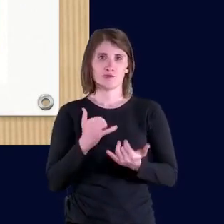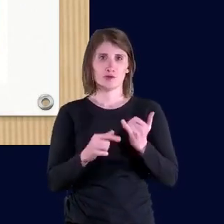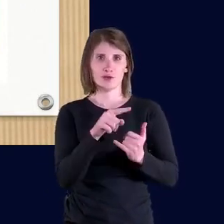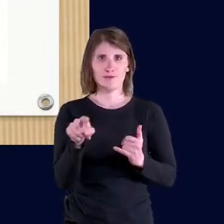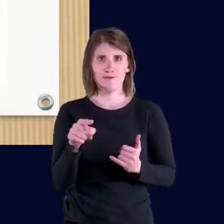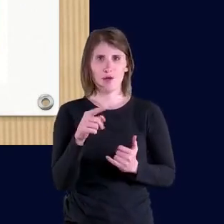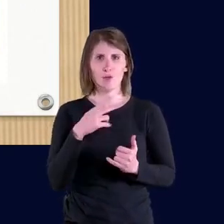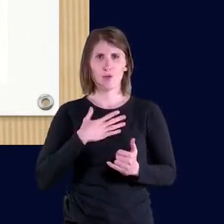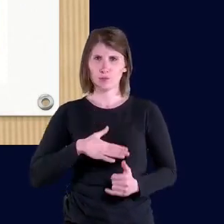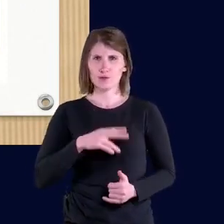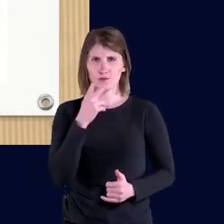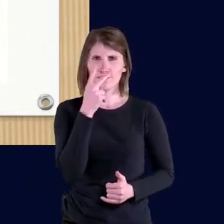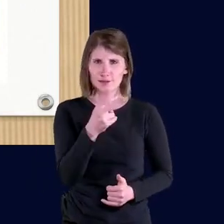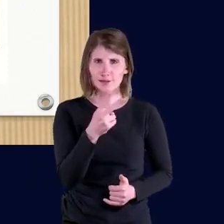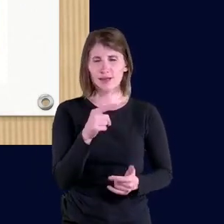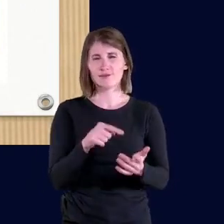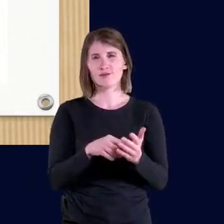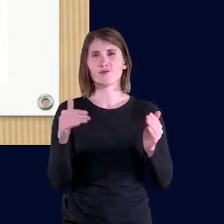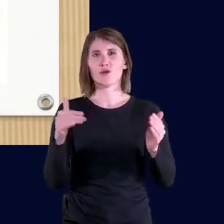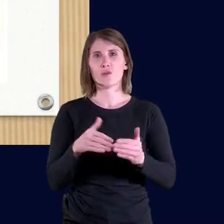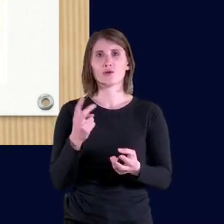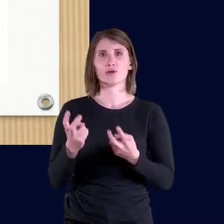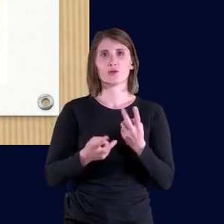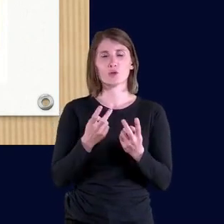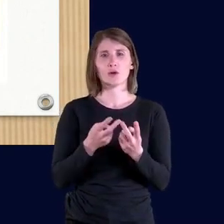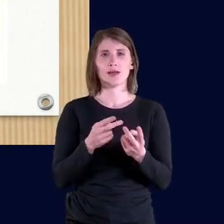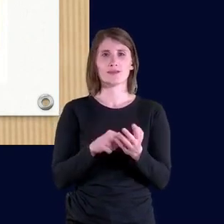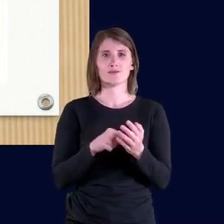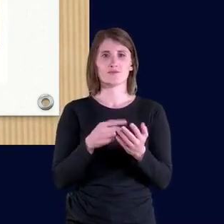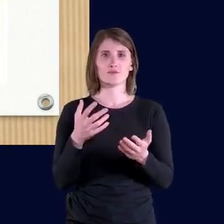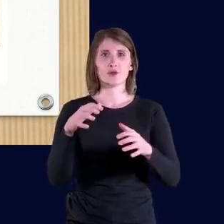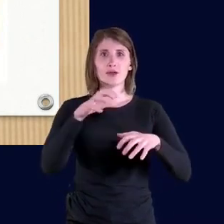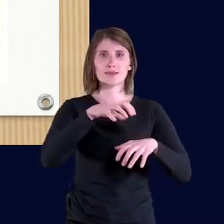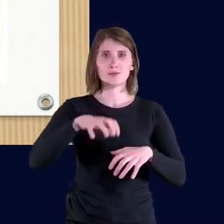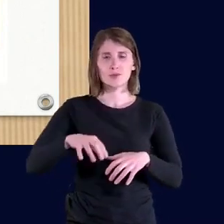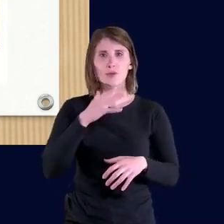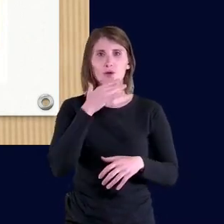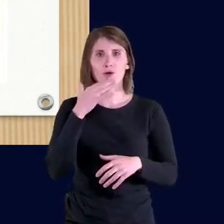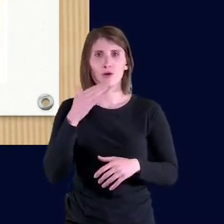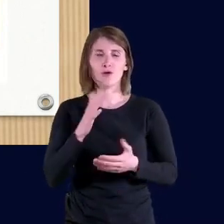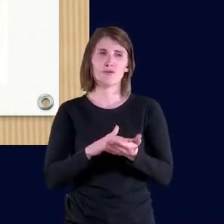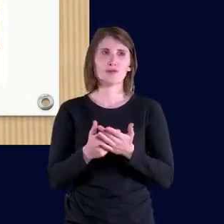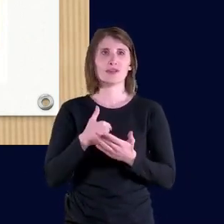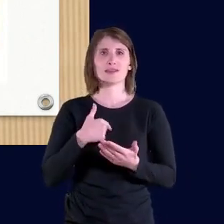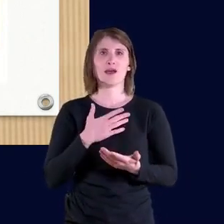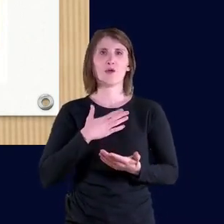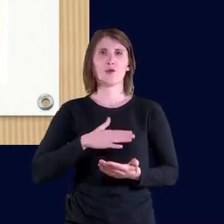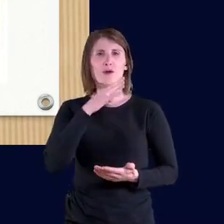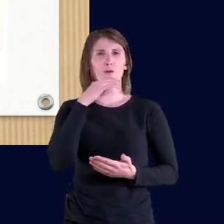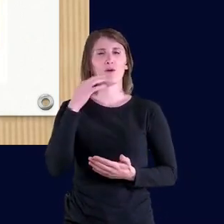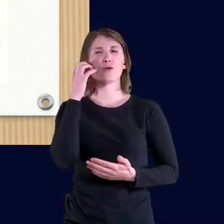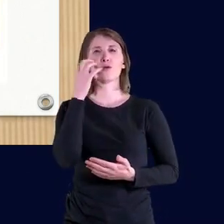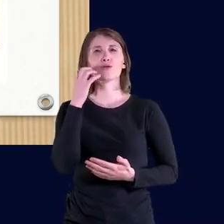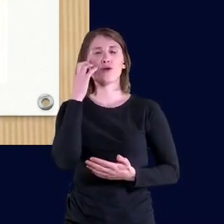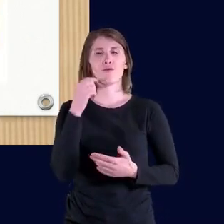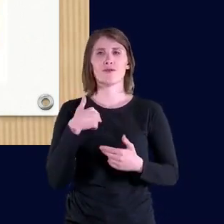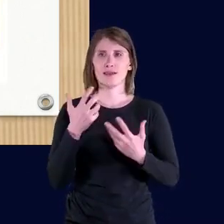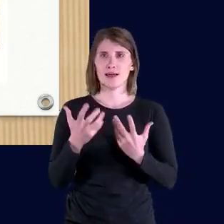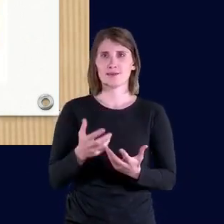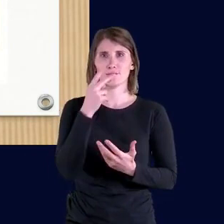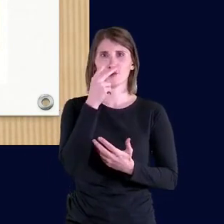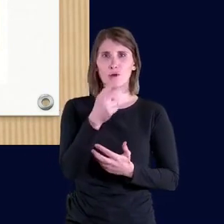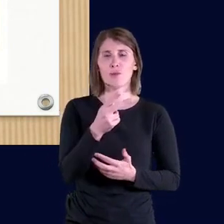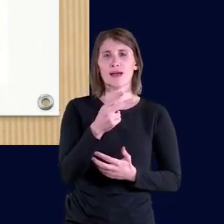ja wyszukiwanie zbiorów po kolorach Lubię różowy Chcę zobaczyć nie wiem obrazy